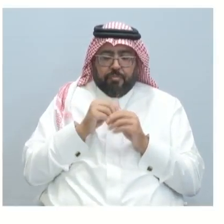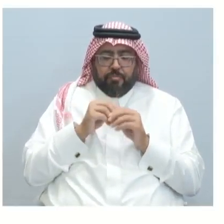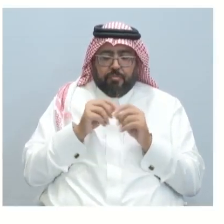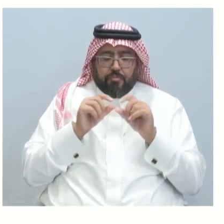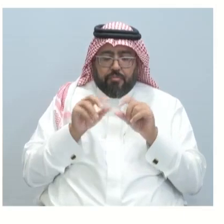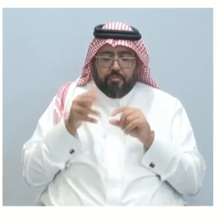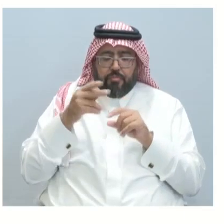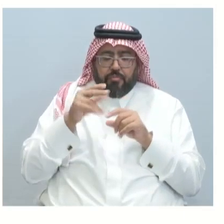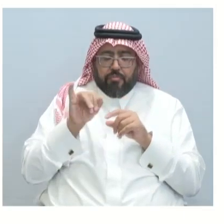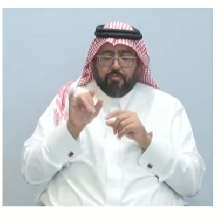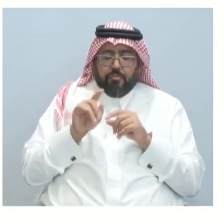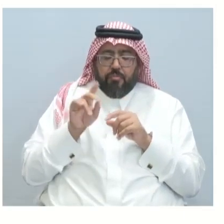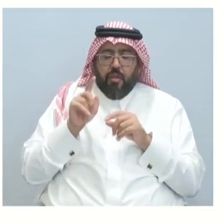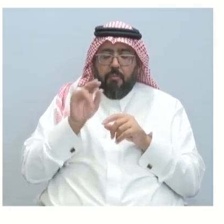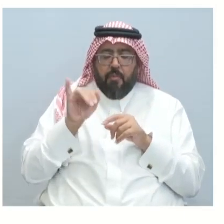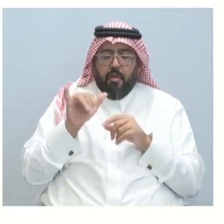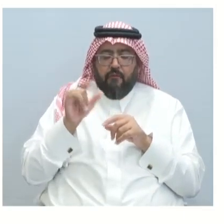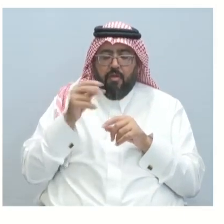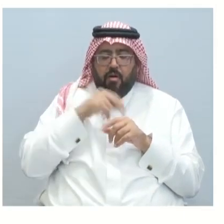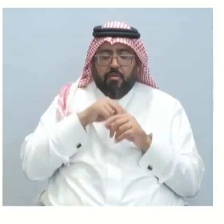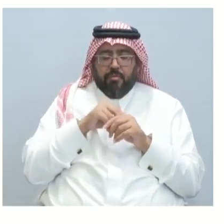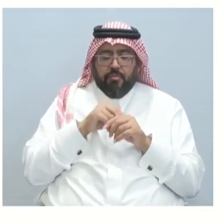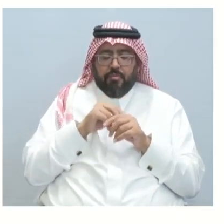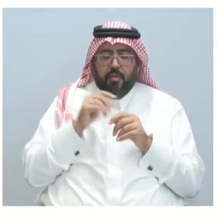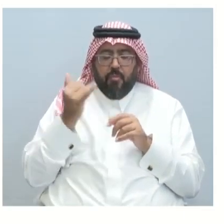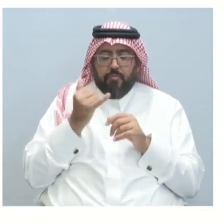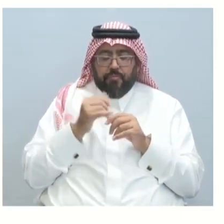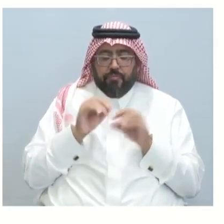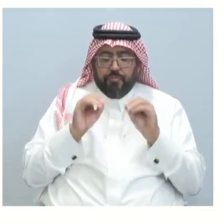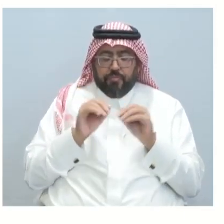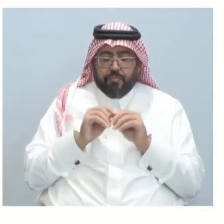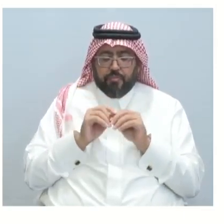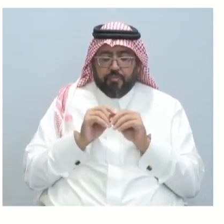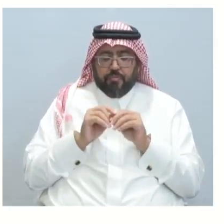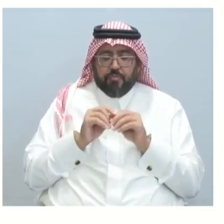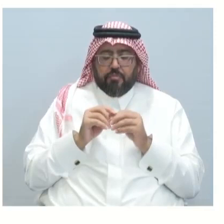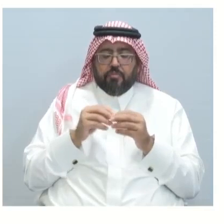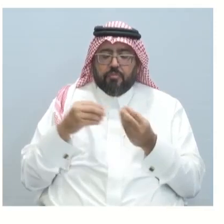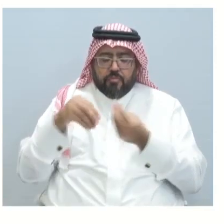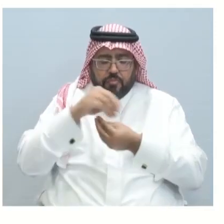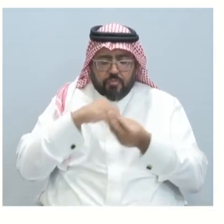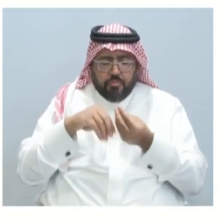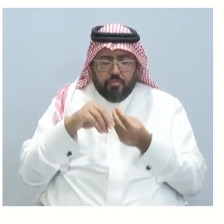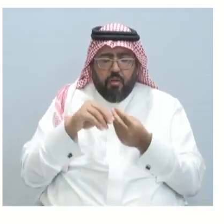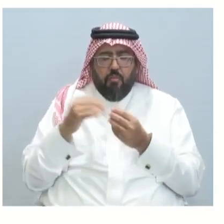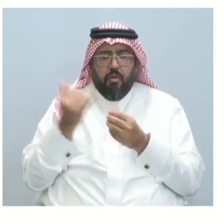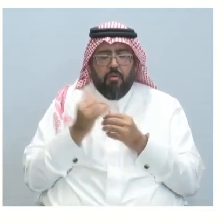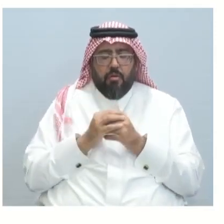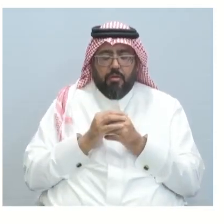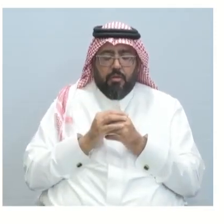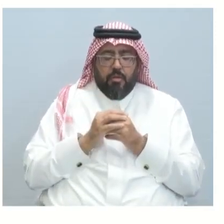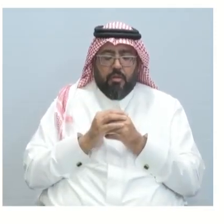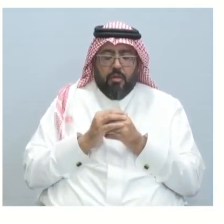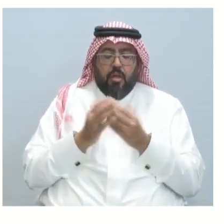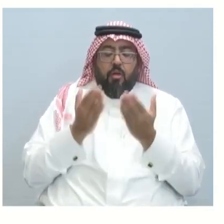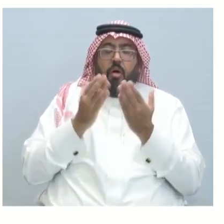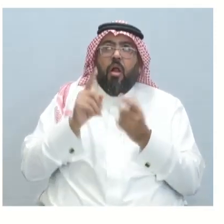اشغاله بما ينفعه ما عند الله عز وجل فتحرص على ان يقومان بالعمره بطاعه الله وغير ذلك ايضا